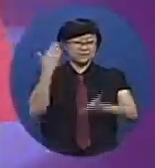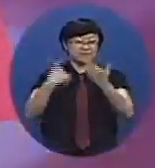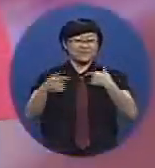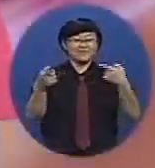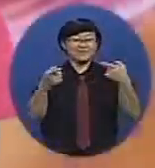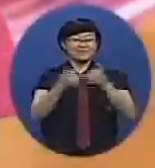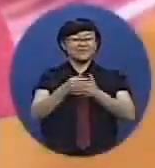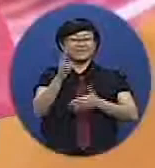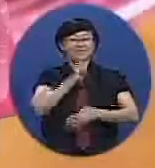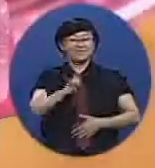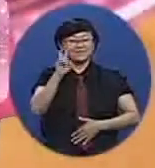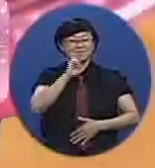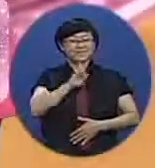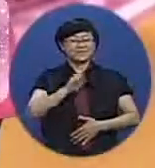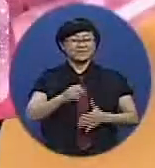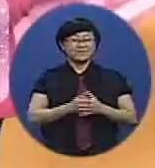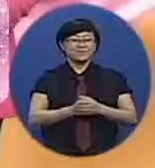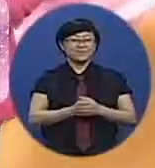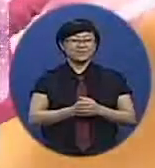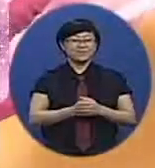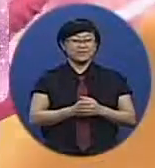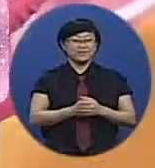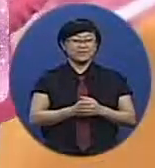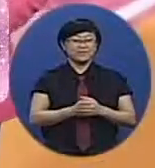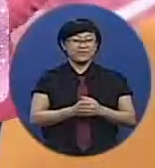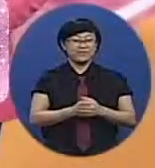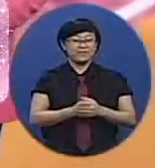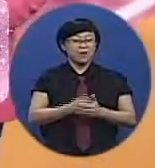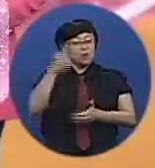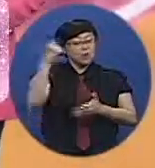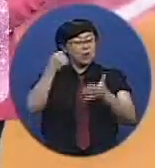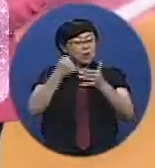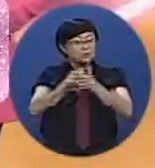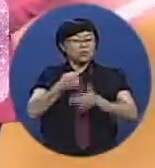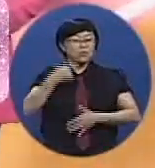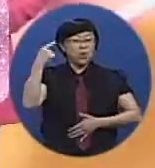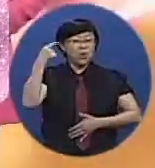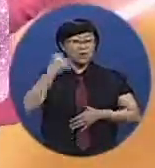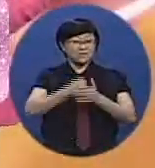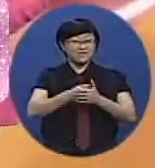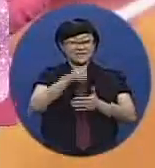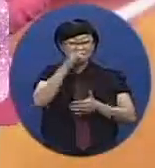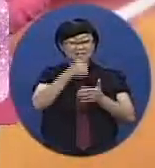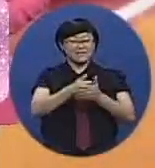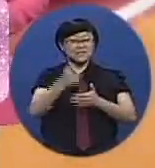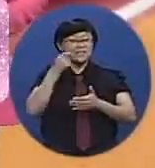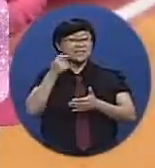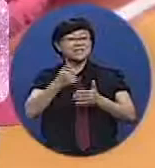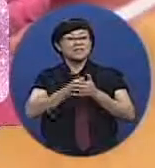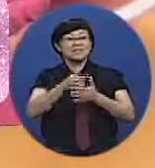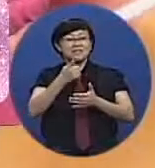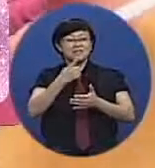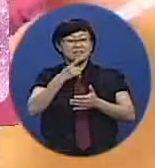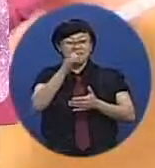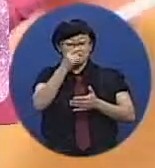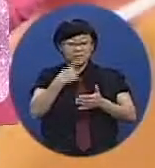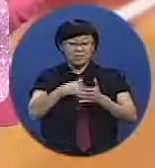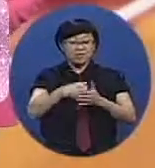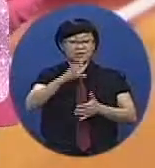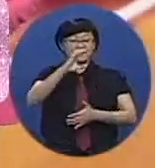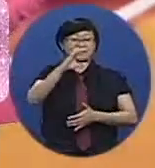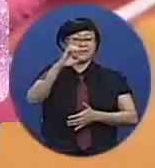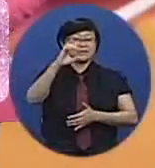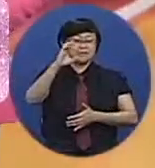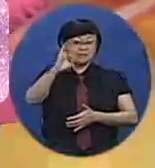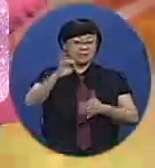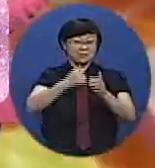브루의 트로트. 네, 특유의 허스키한 보이스로 인기를 끌었던 CF 모델로